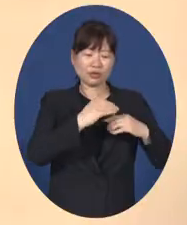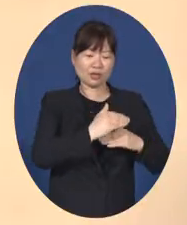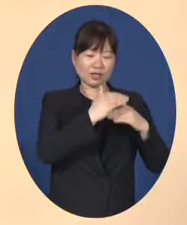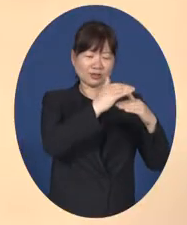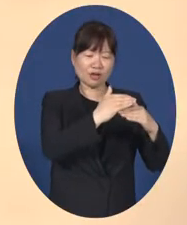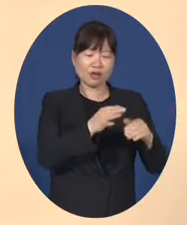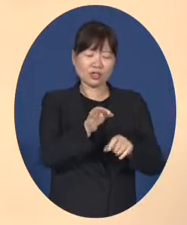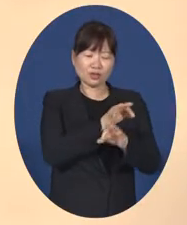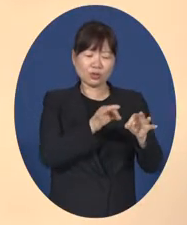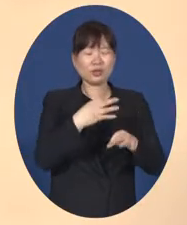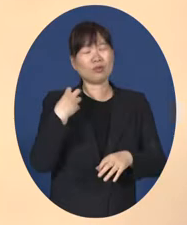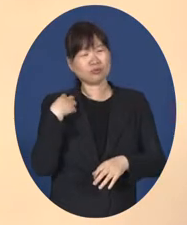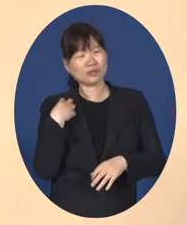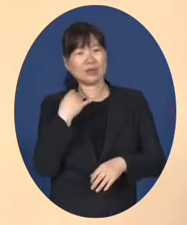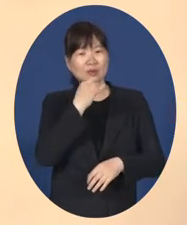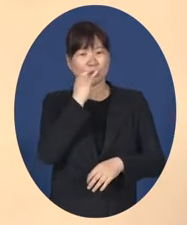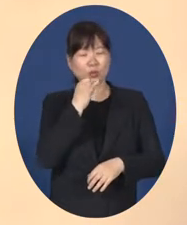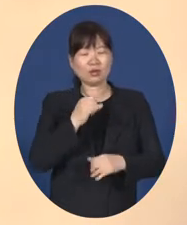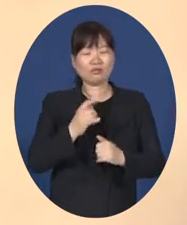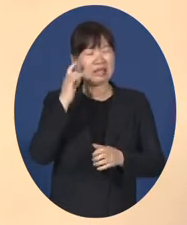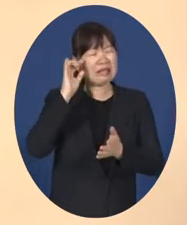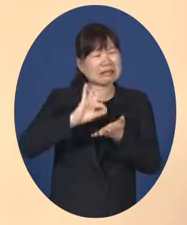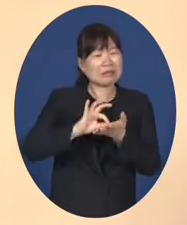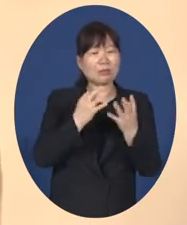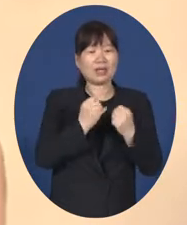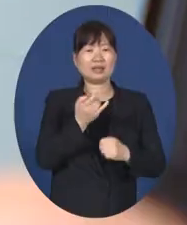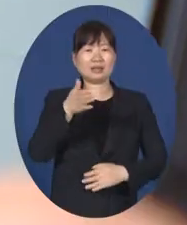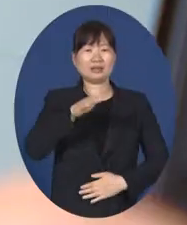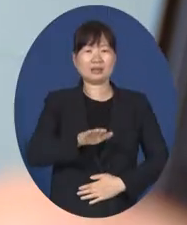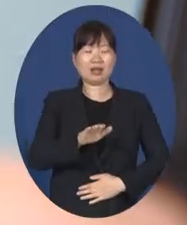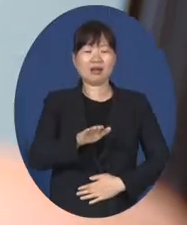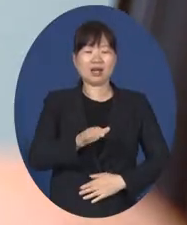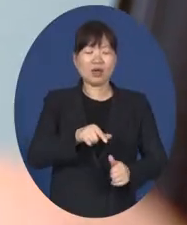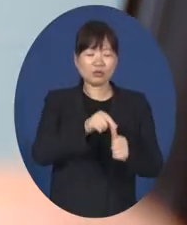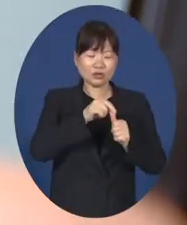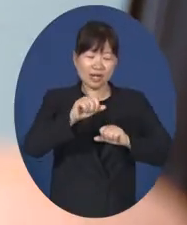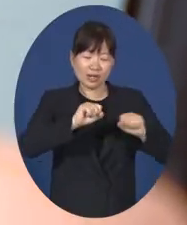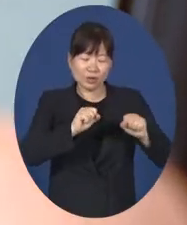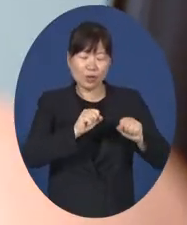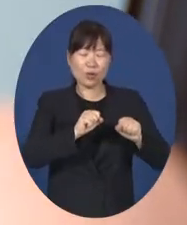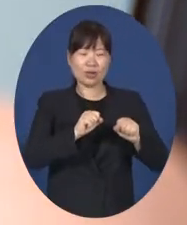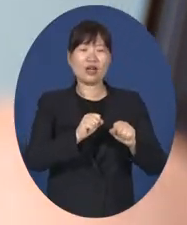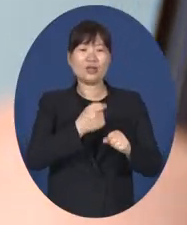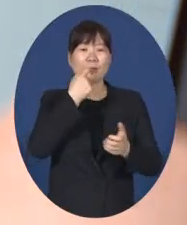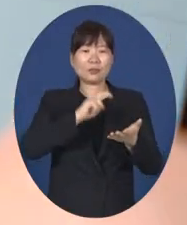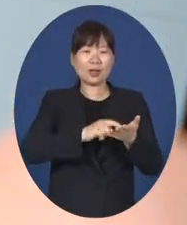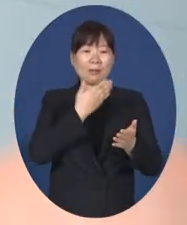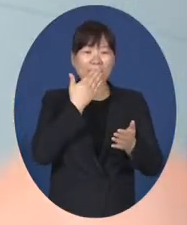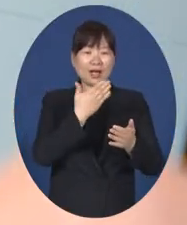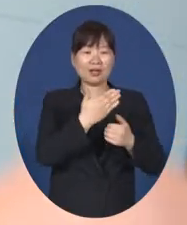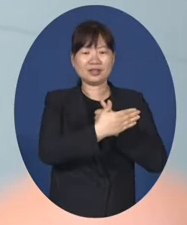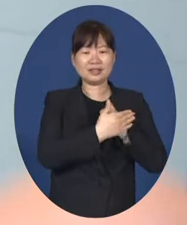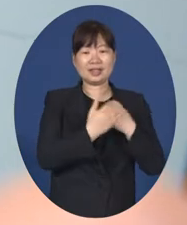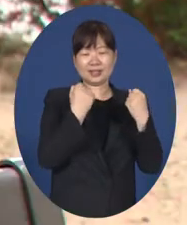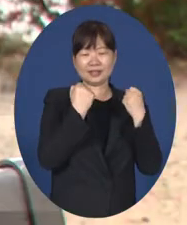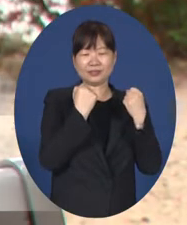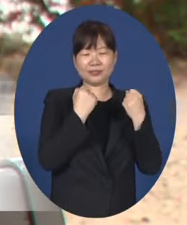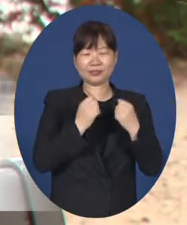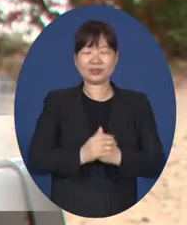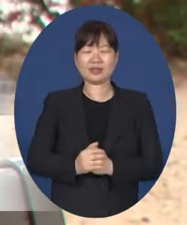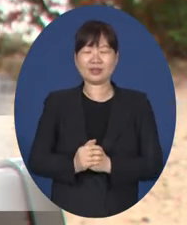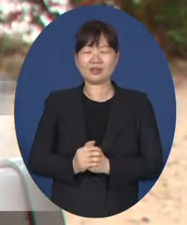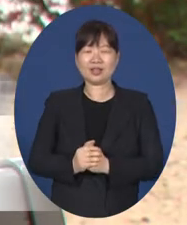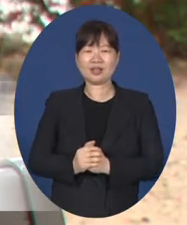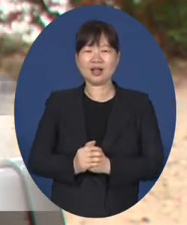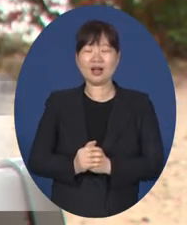과정에서 경제적인 부담은 물론 신경쓸 것도 많았는데 구직 활동을 해나갈 수 있는 든든한 힘이 됐습니다 뭐 한